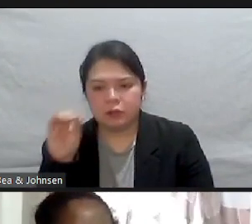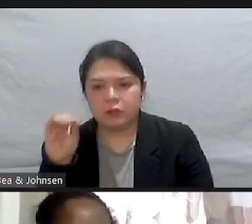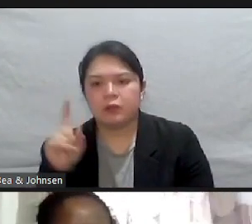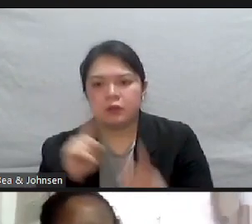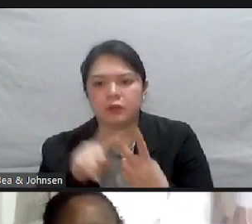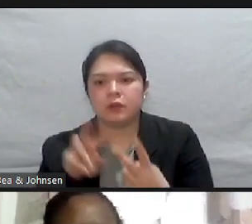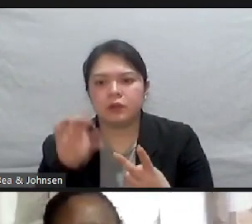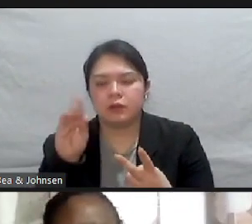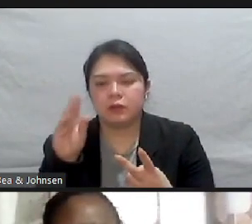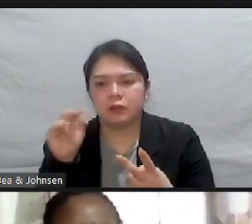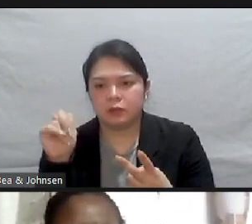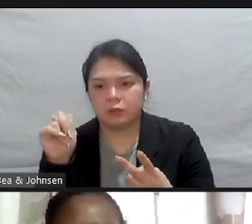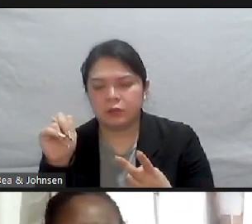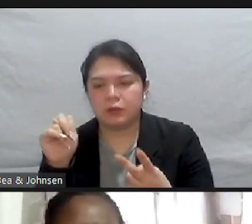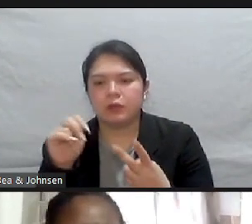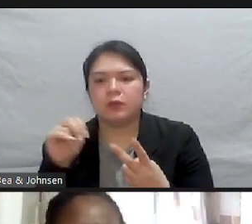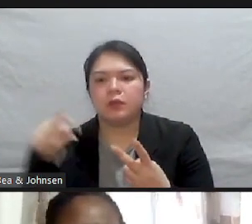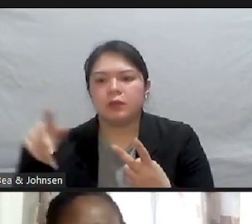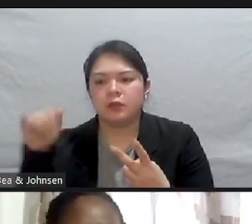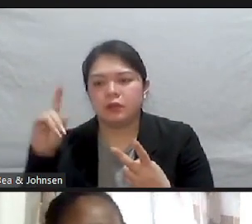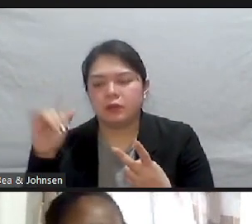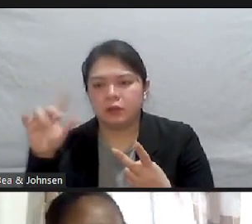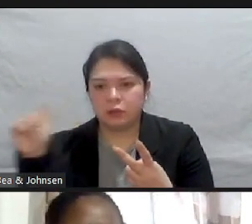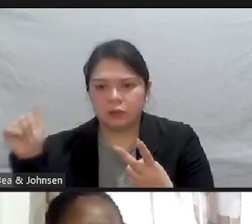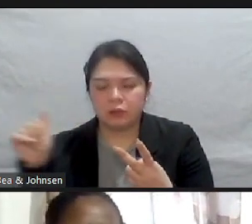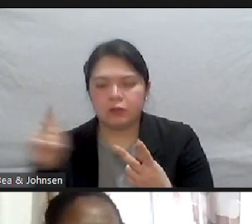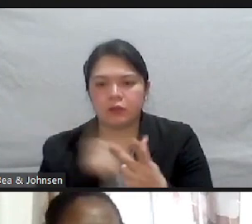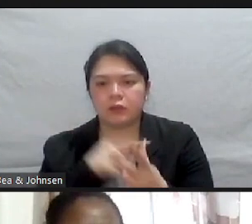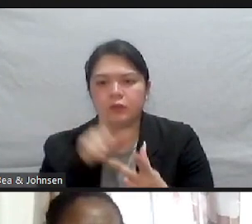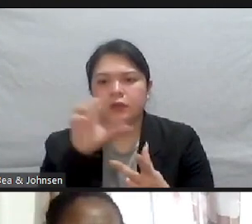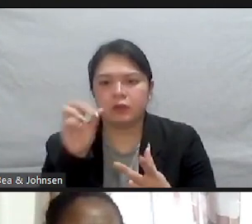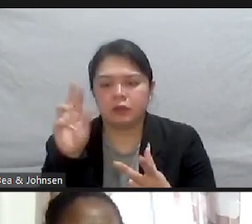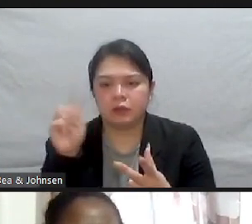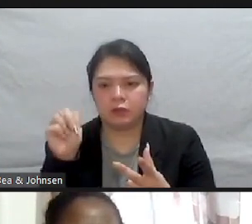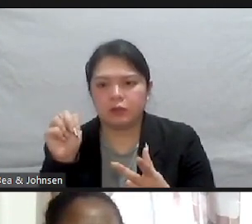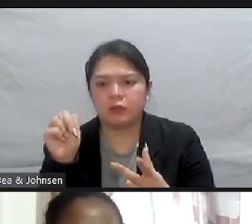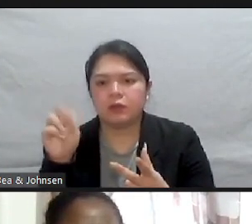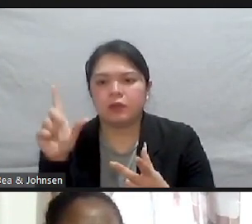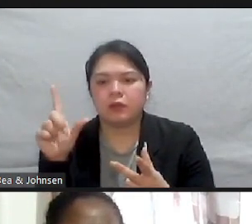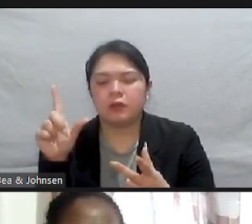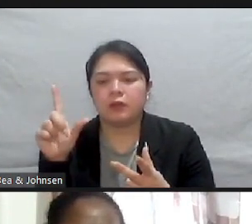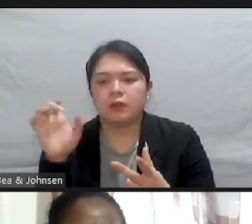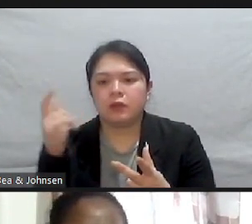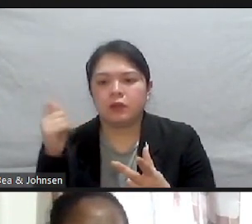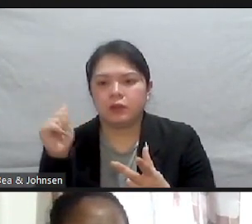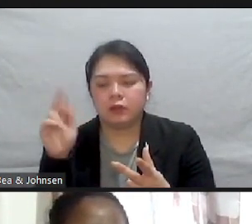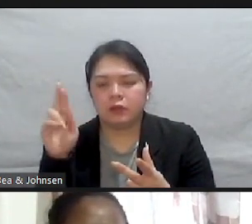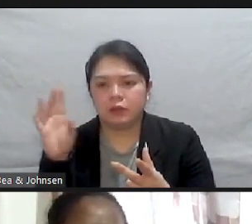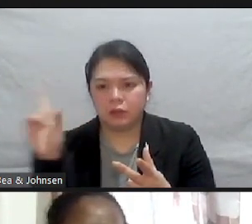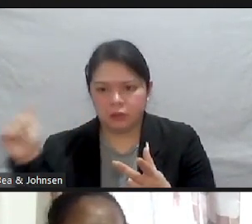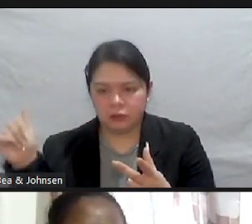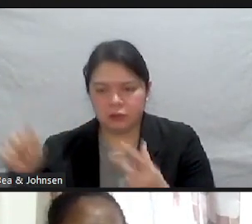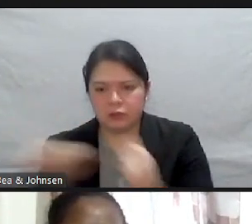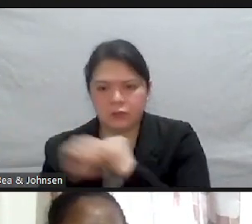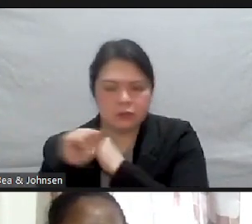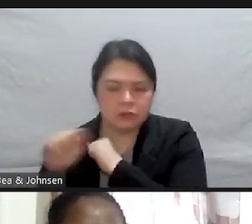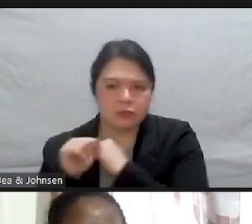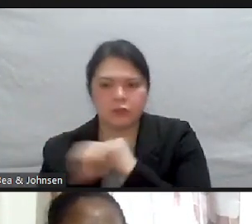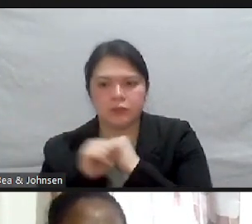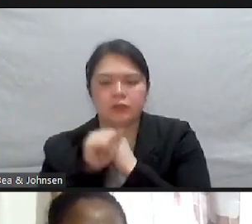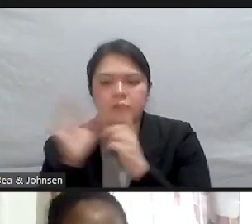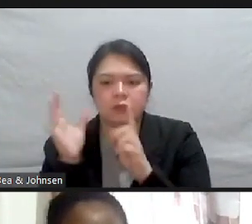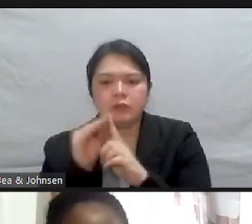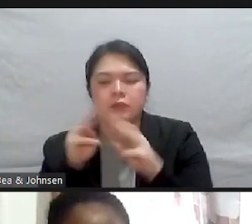Padilla, si Lauren Legarda. Kasi si Lauren Legarda talagang siya yung nagpo-promote ng cultural